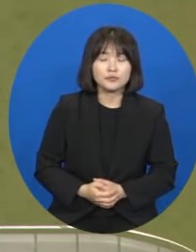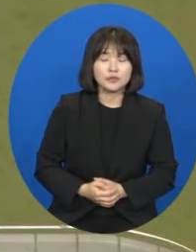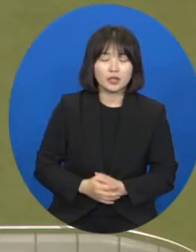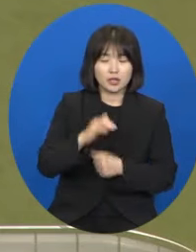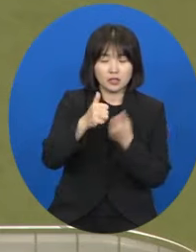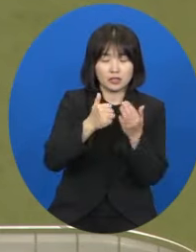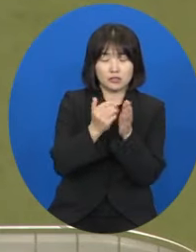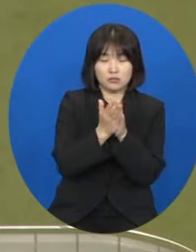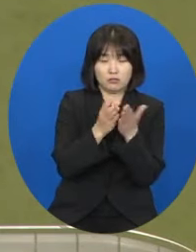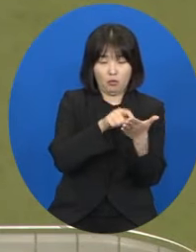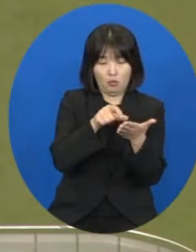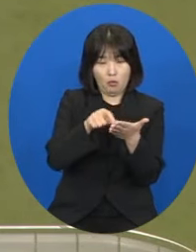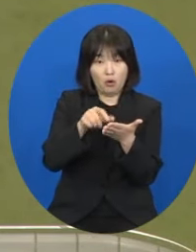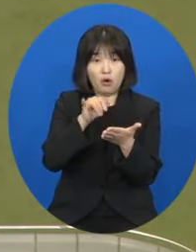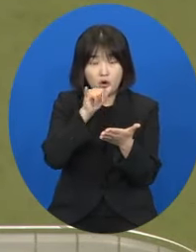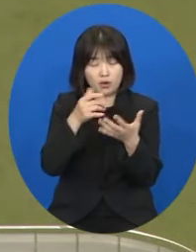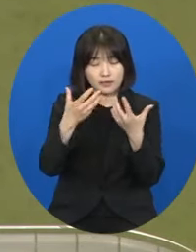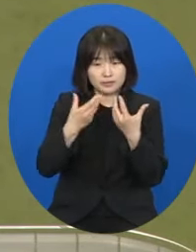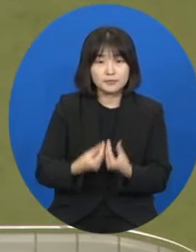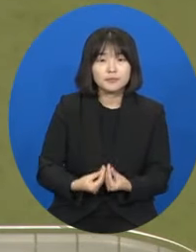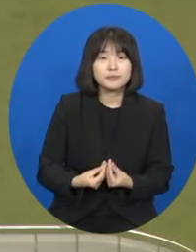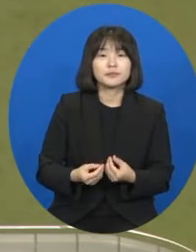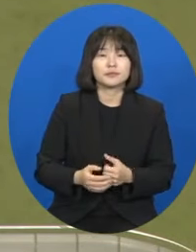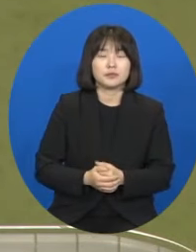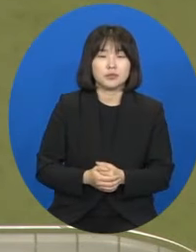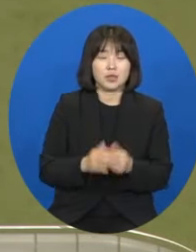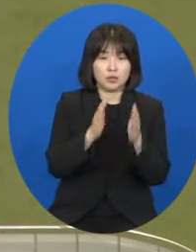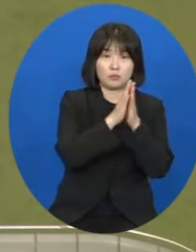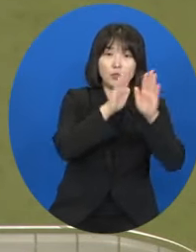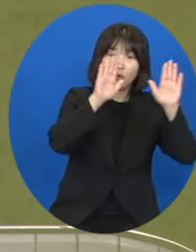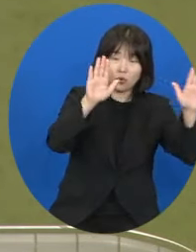곳곳에 쓰이는데 예를 들면 이런 겁니다. 모세가